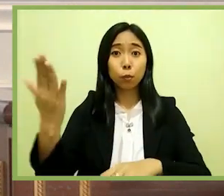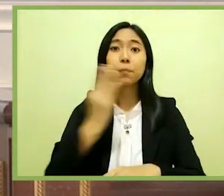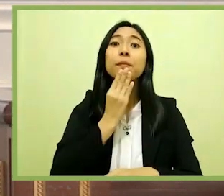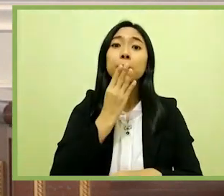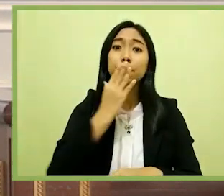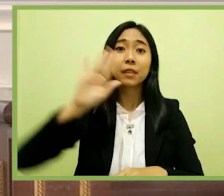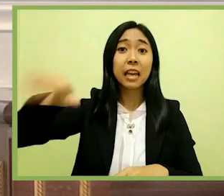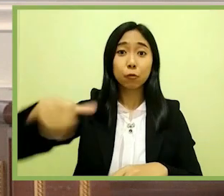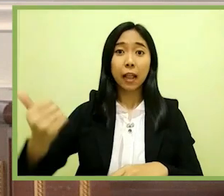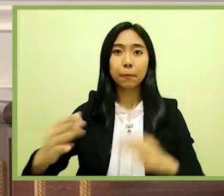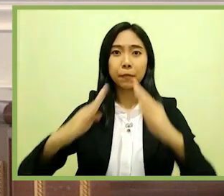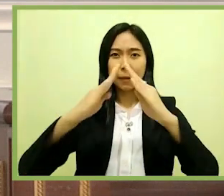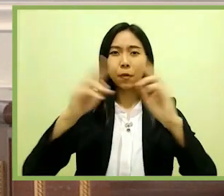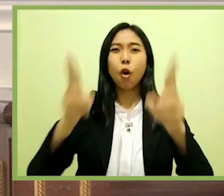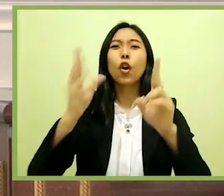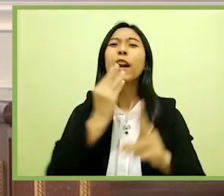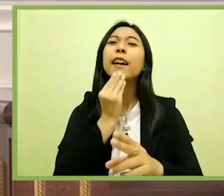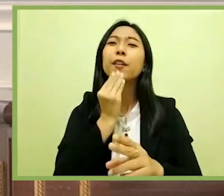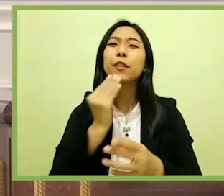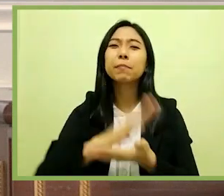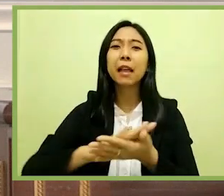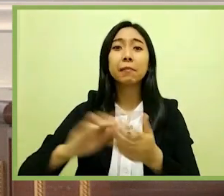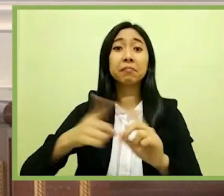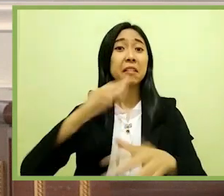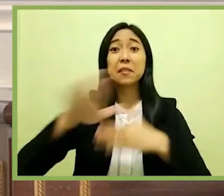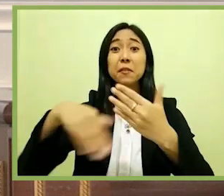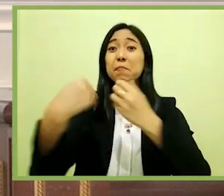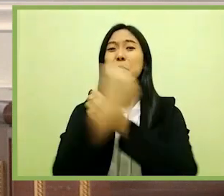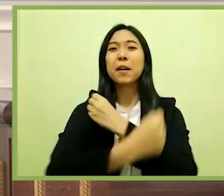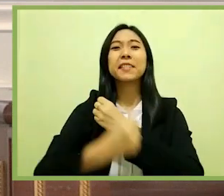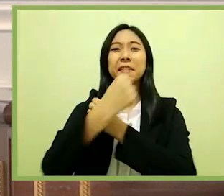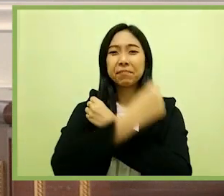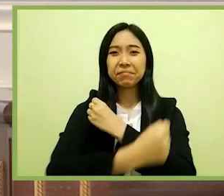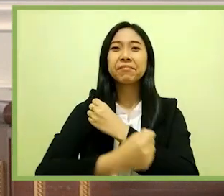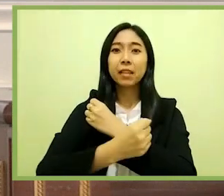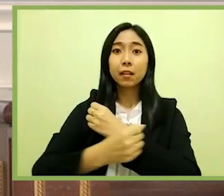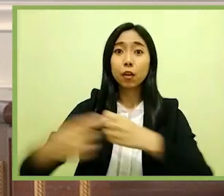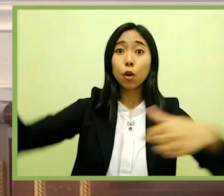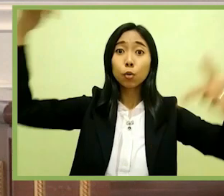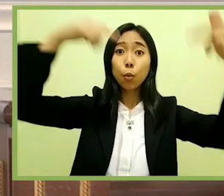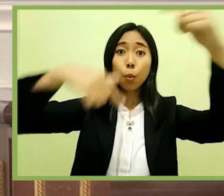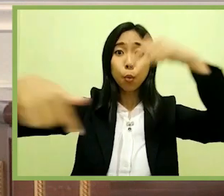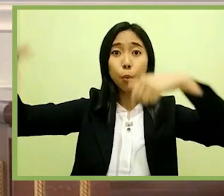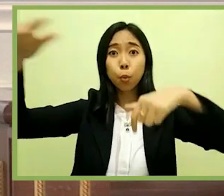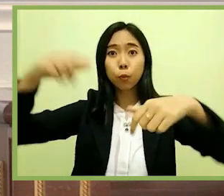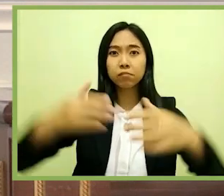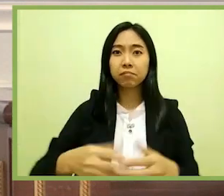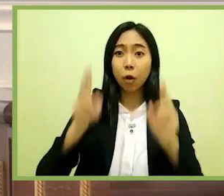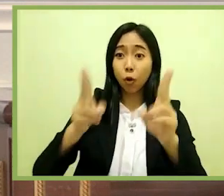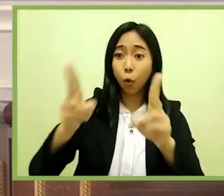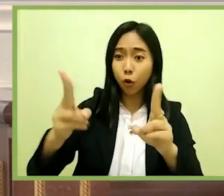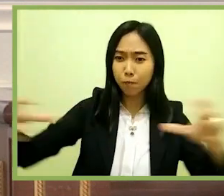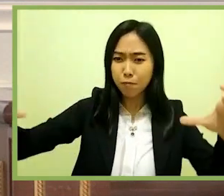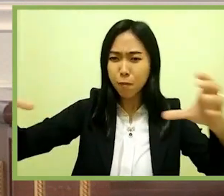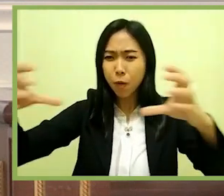diam orang-orang Yahudi yang saleh dari segala bangsa di bawah kolong langit. Ketika turun bunyi itu berkerumunlah orang banyak. Mereka